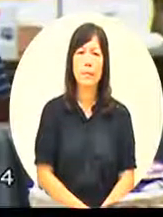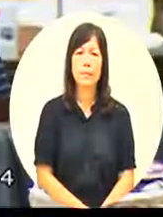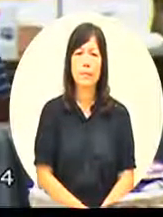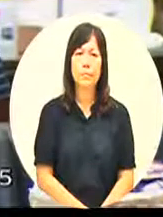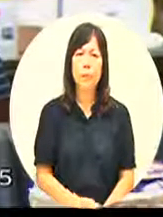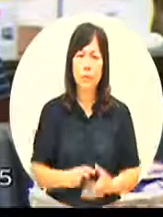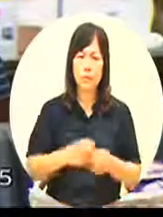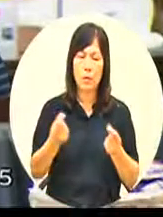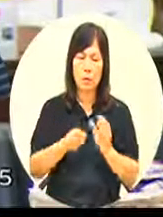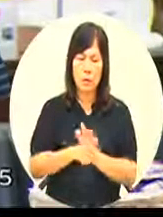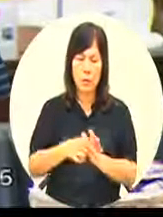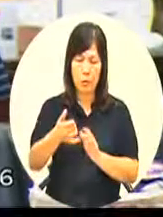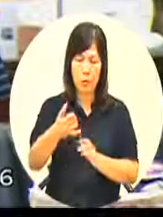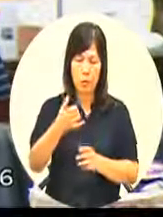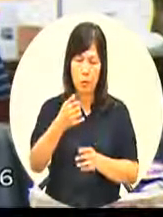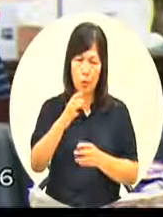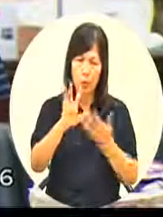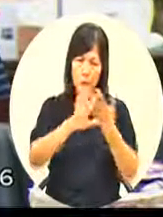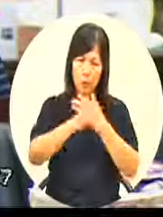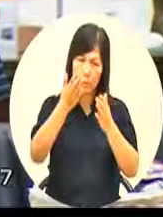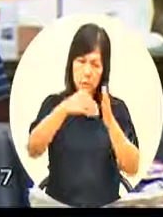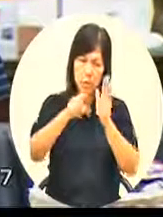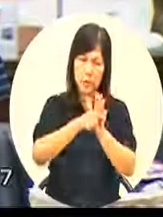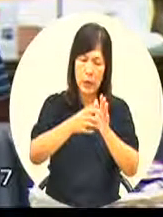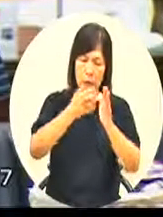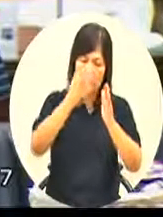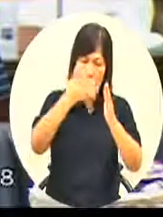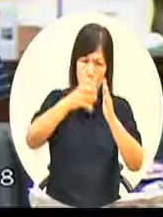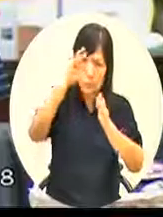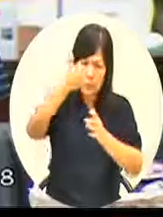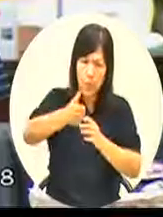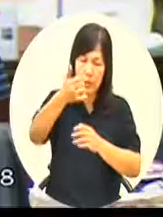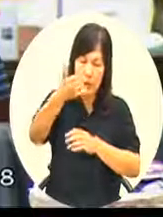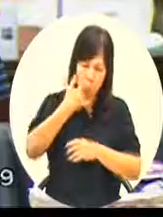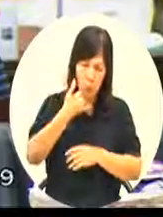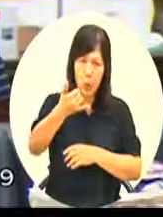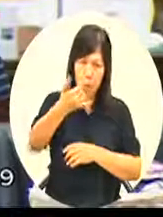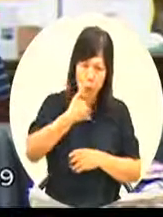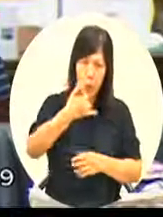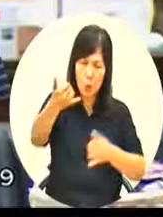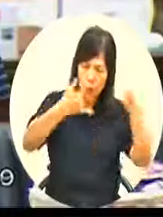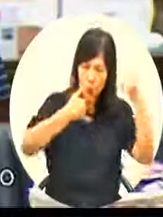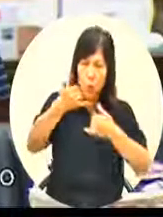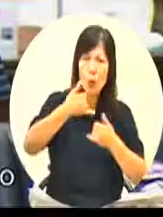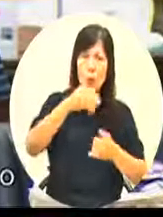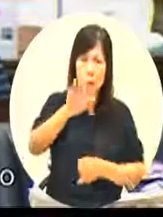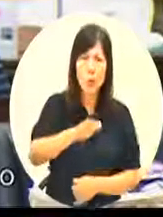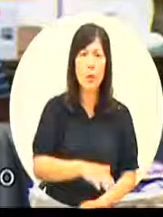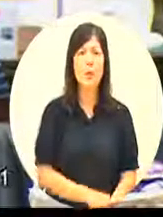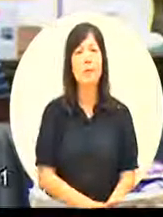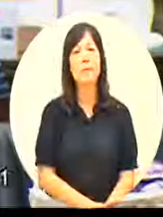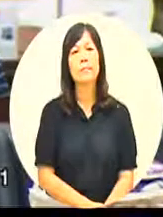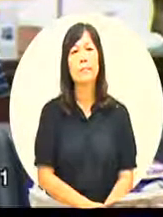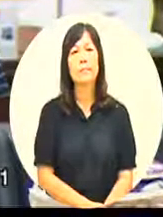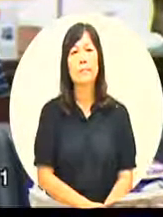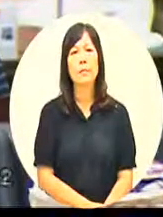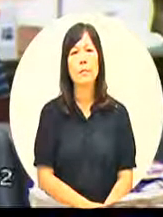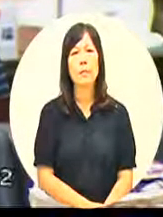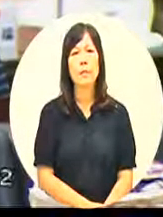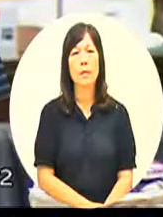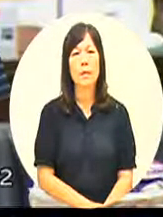有接到一些学校的校长打电话来跟我反映，因为他